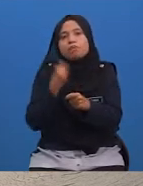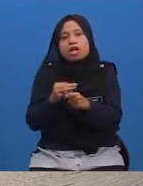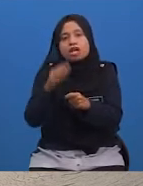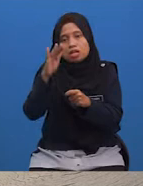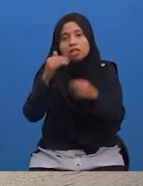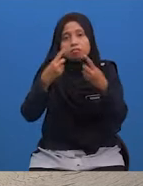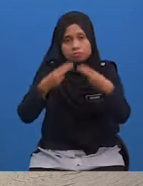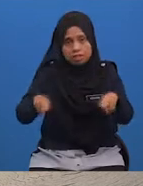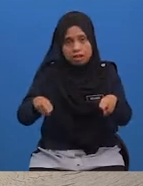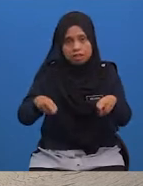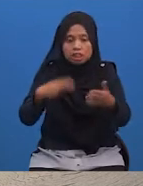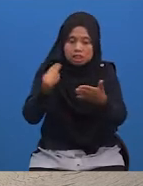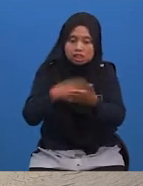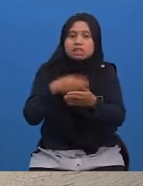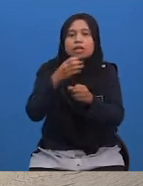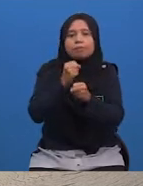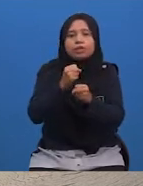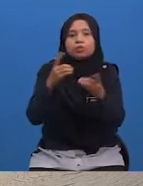yang hilang sehingga dapat.